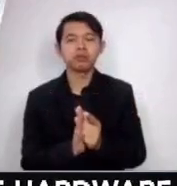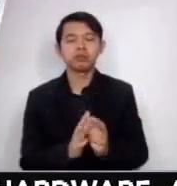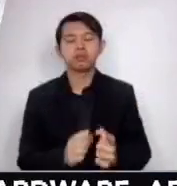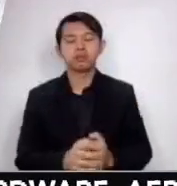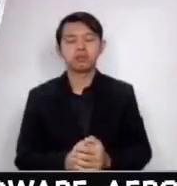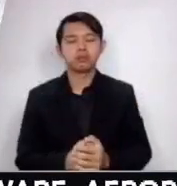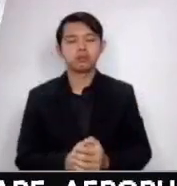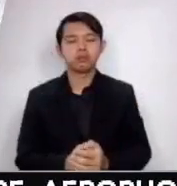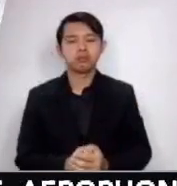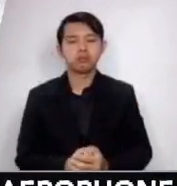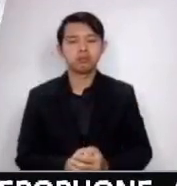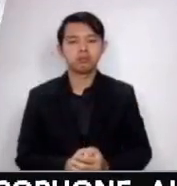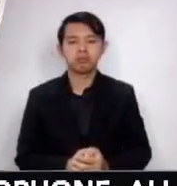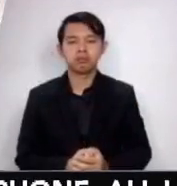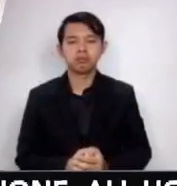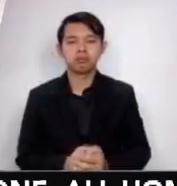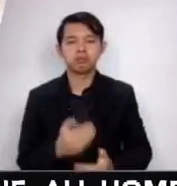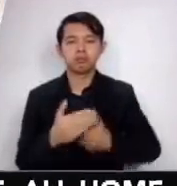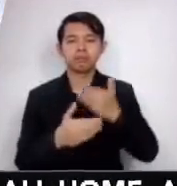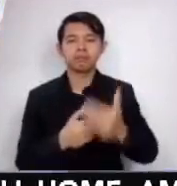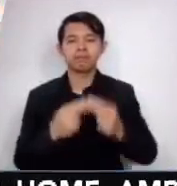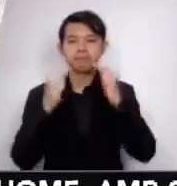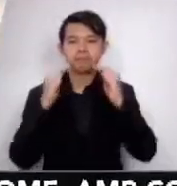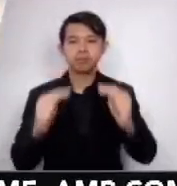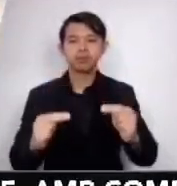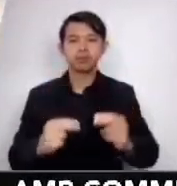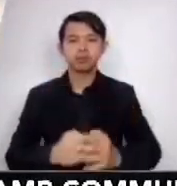Ito na ang mabibilis na balita.